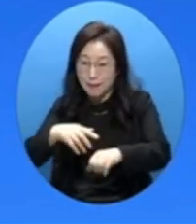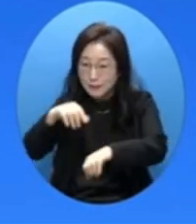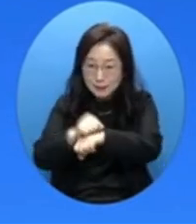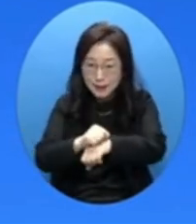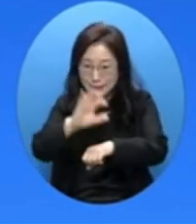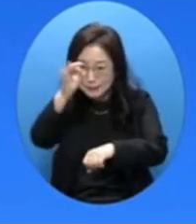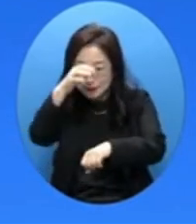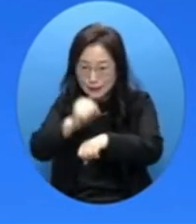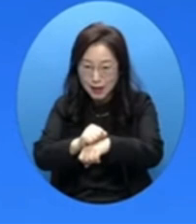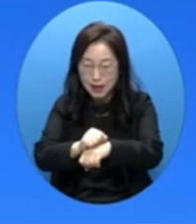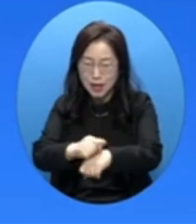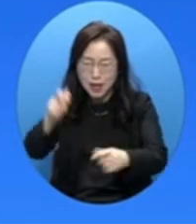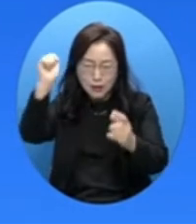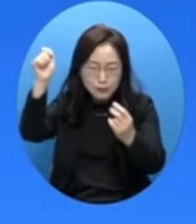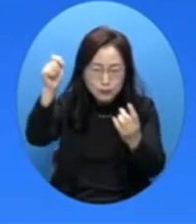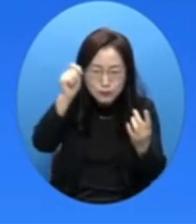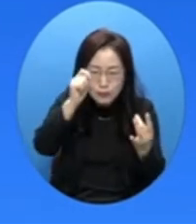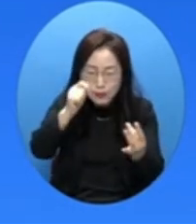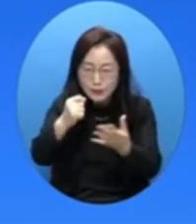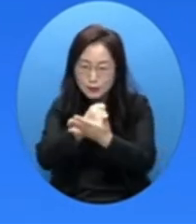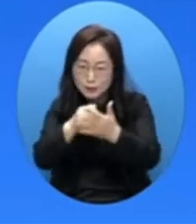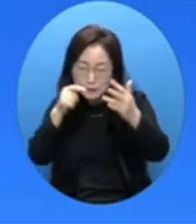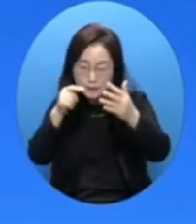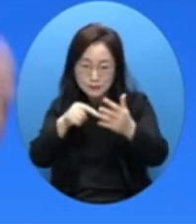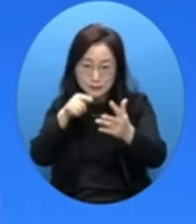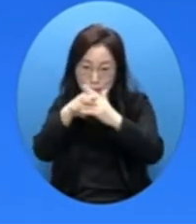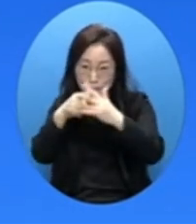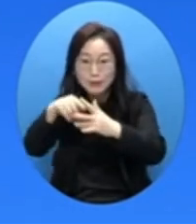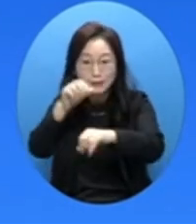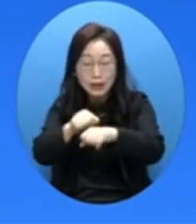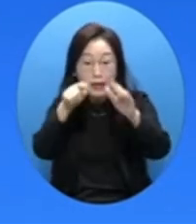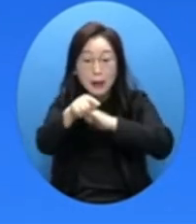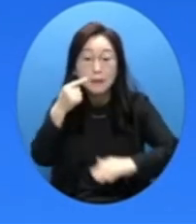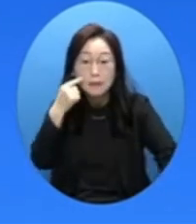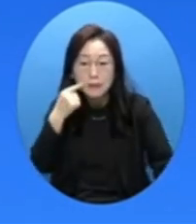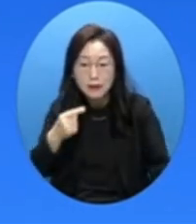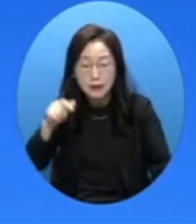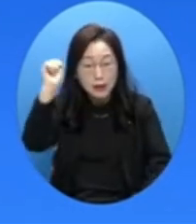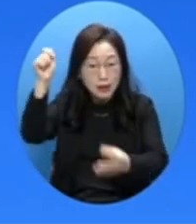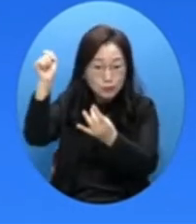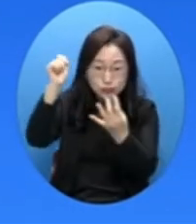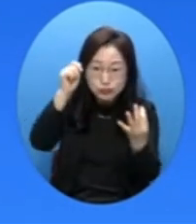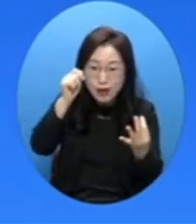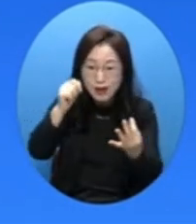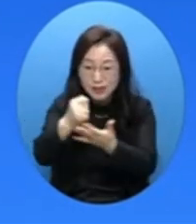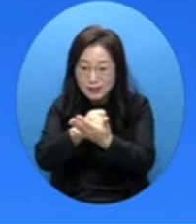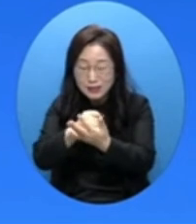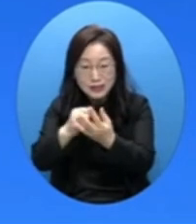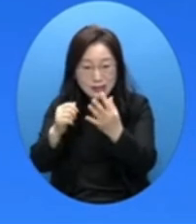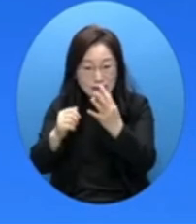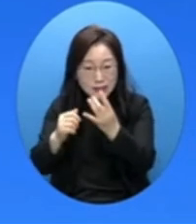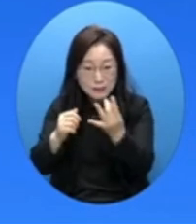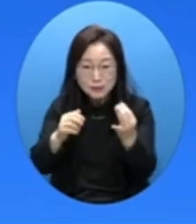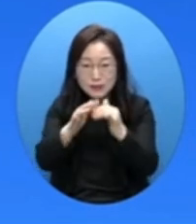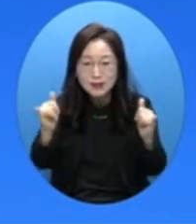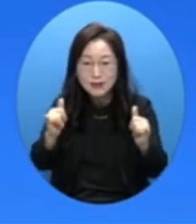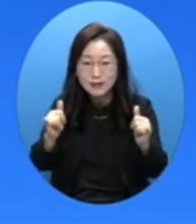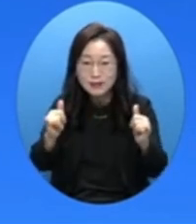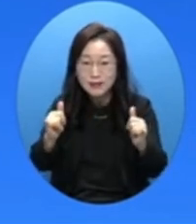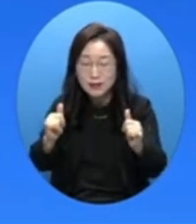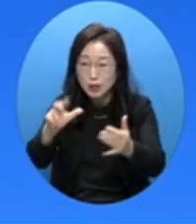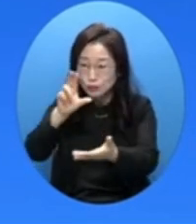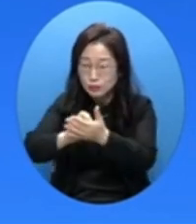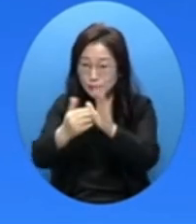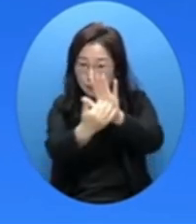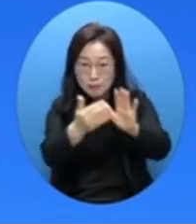무당과 점쟁이를 찾아보기도 하지만은 어떤 무당도 어떤 점쟁이도 인간에게 다가오는 광풍을 막아낼 수가